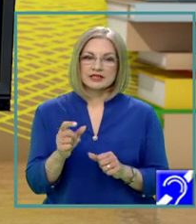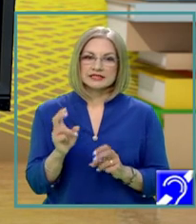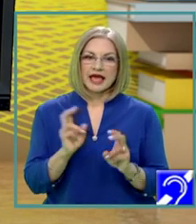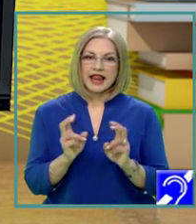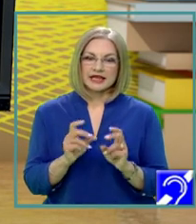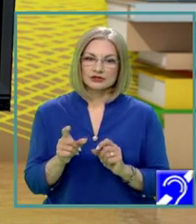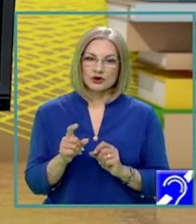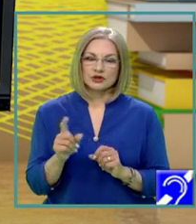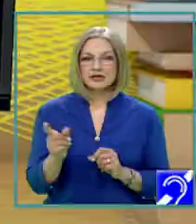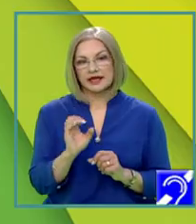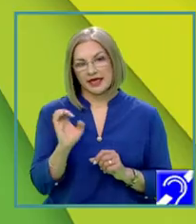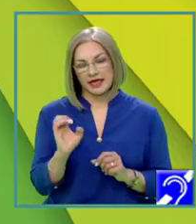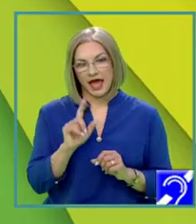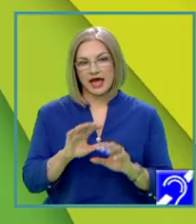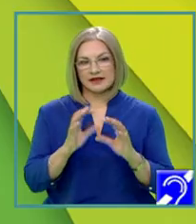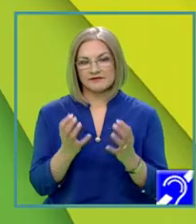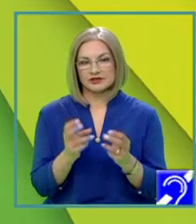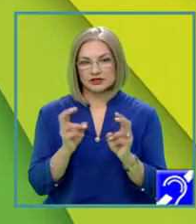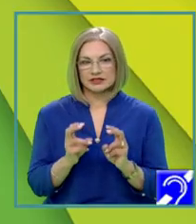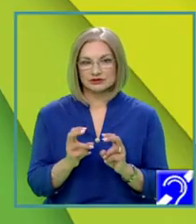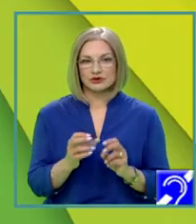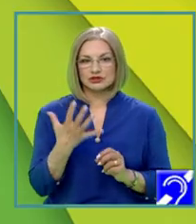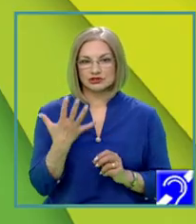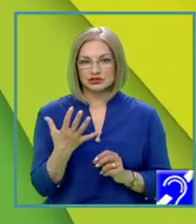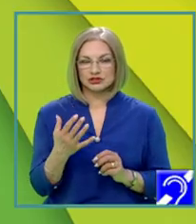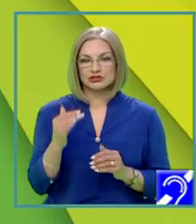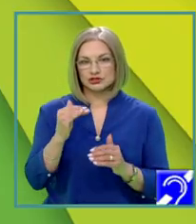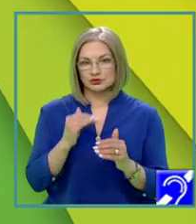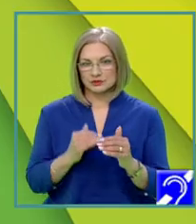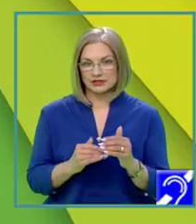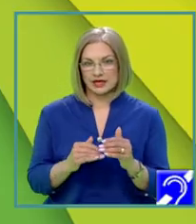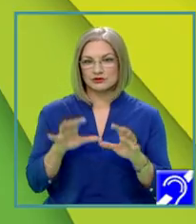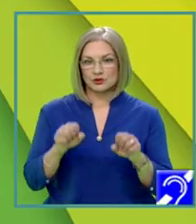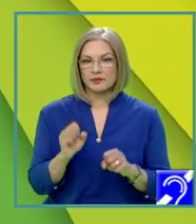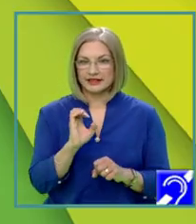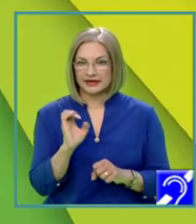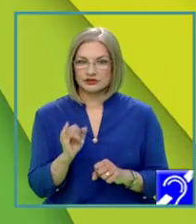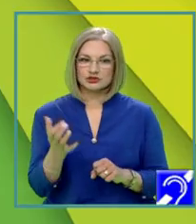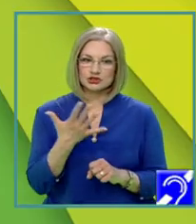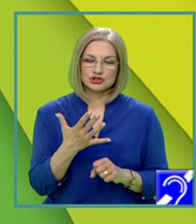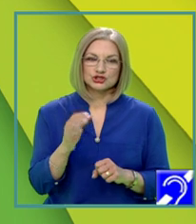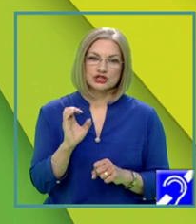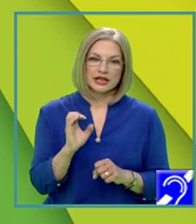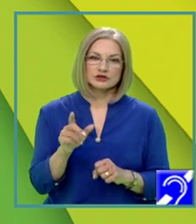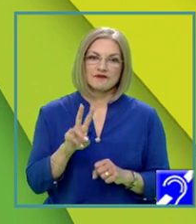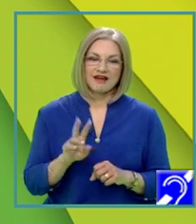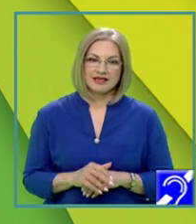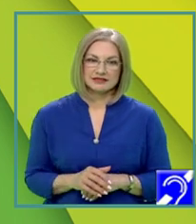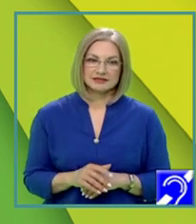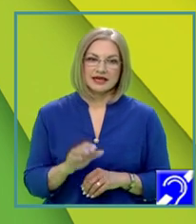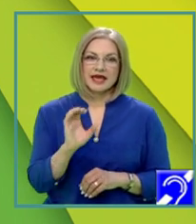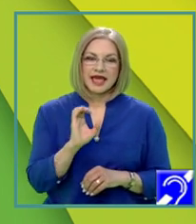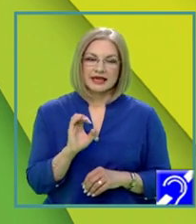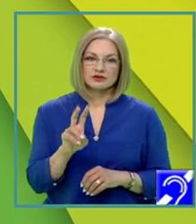e care are învelișul electronic și substratul ocupate cu electroni și cinci electroni de valență electronii de valență sunt